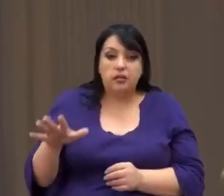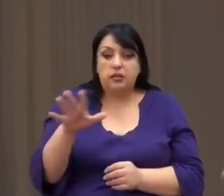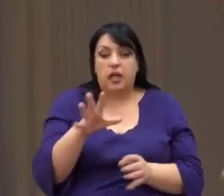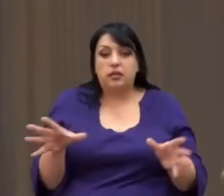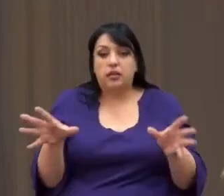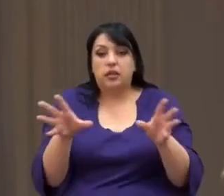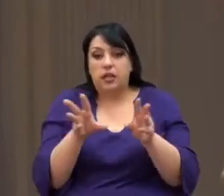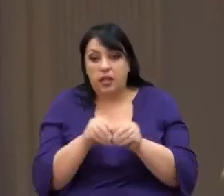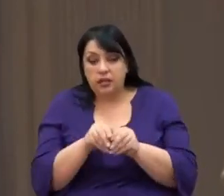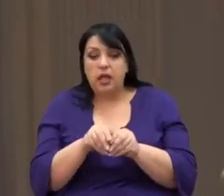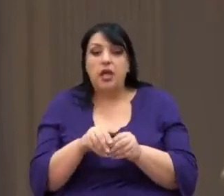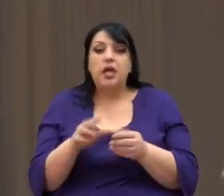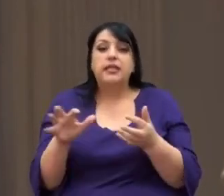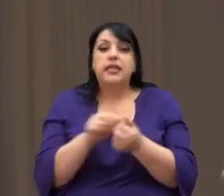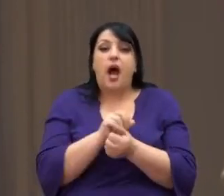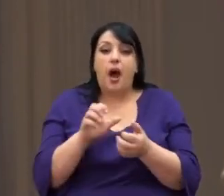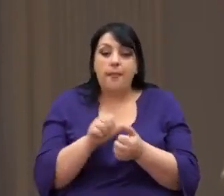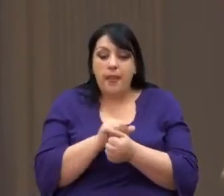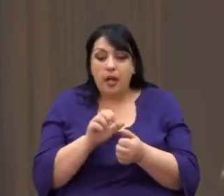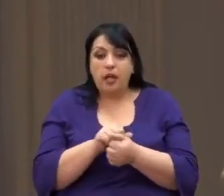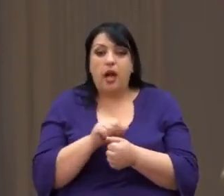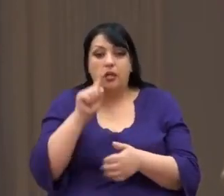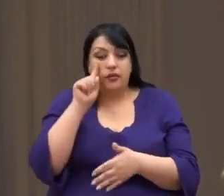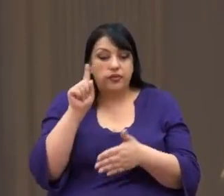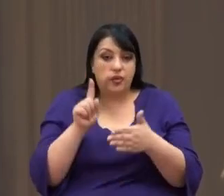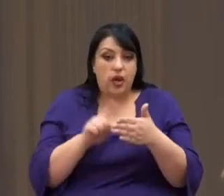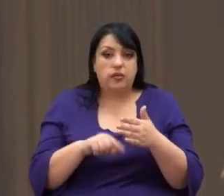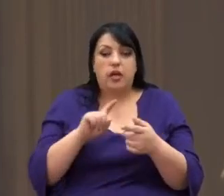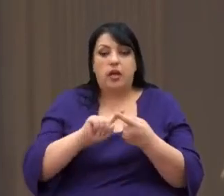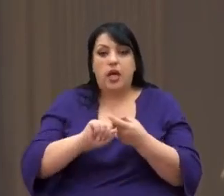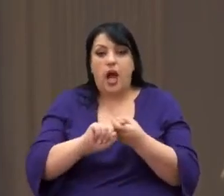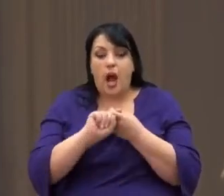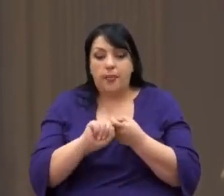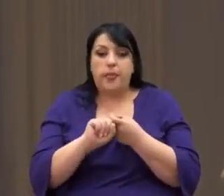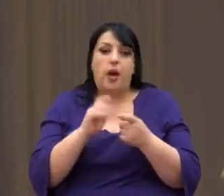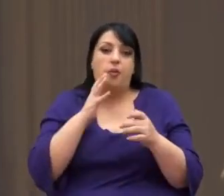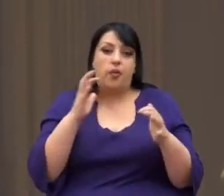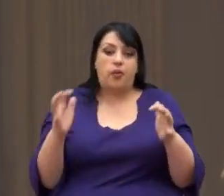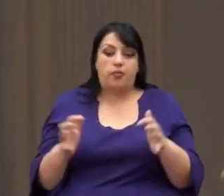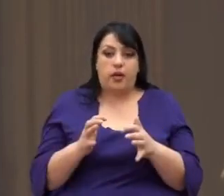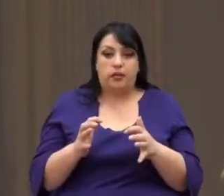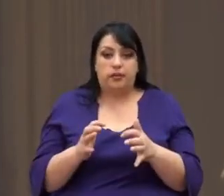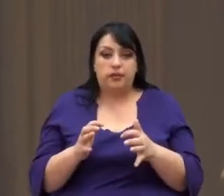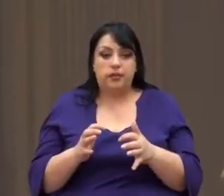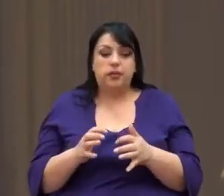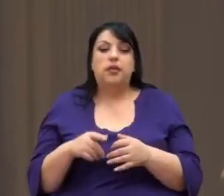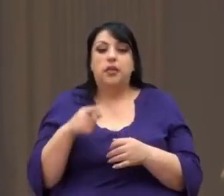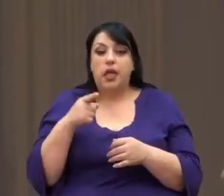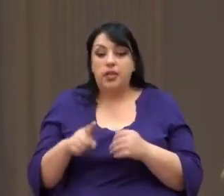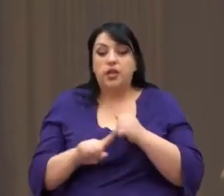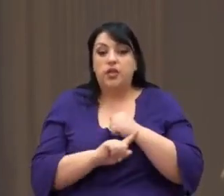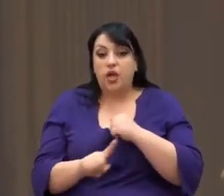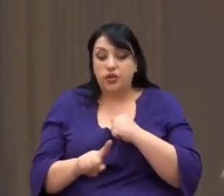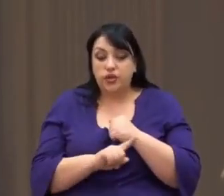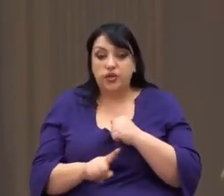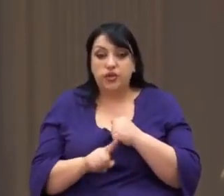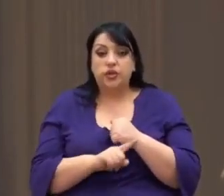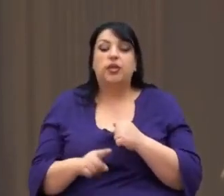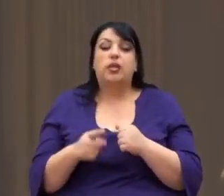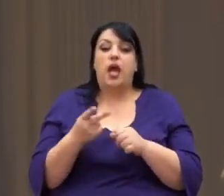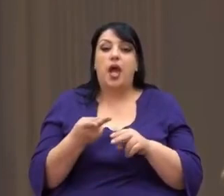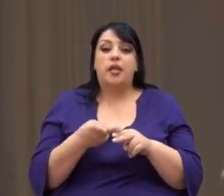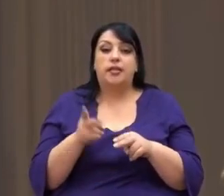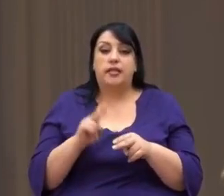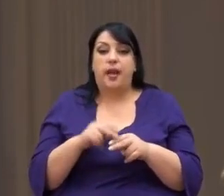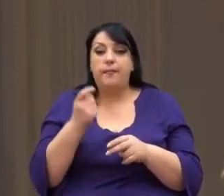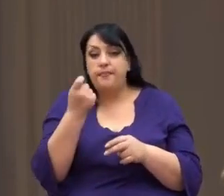երաշխավորված ցամաքային անվտանգ կապի ապահովմանը. Սա Հայաստան դաշինքի նախընտրական ծրագրից մեկ մեջբերում էր,